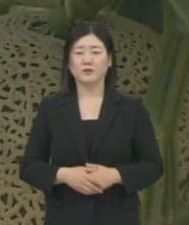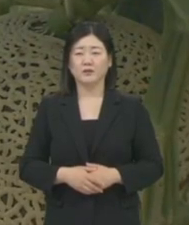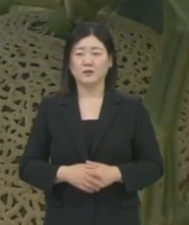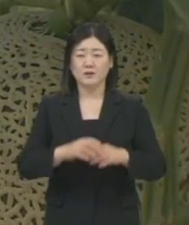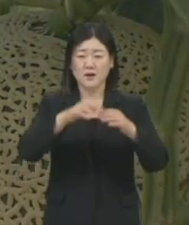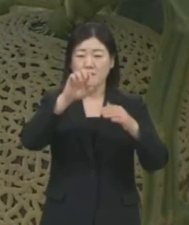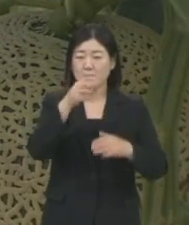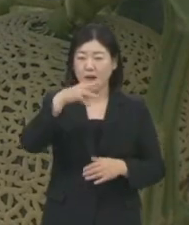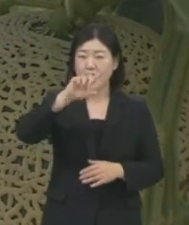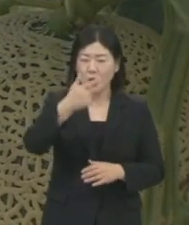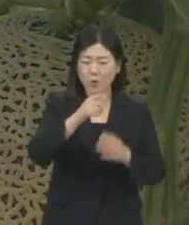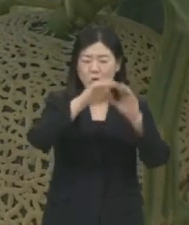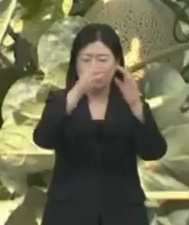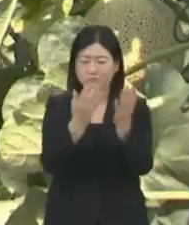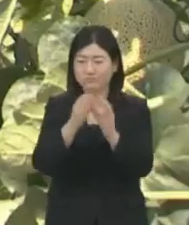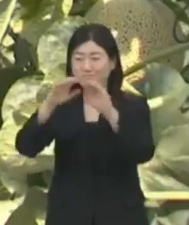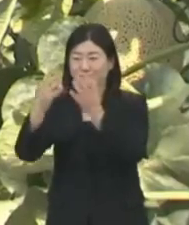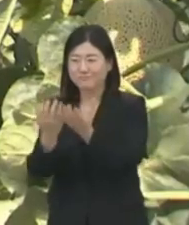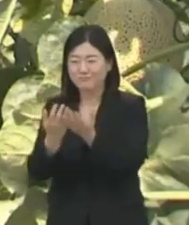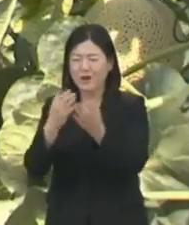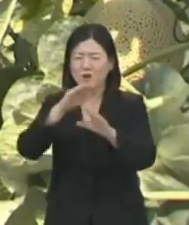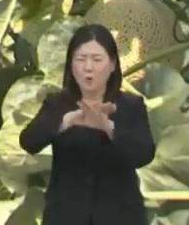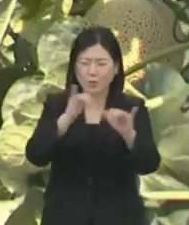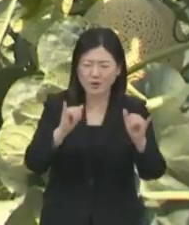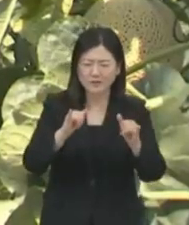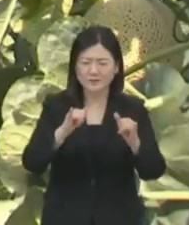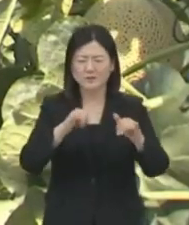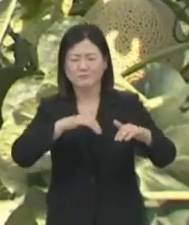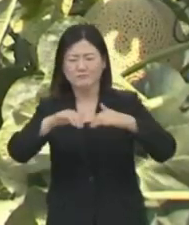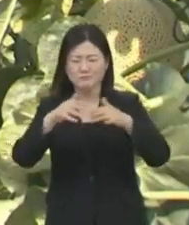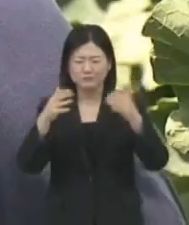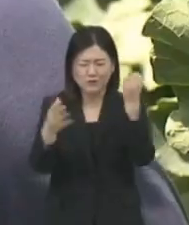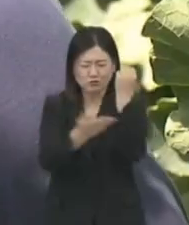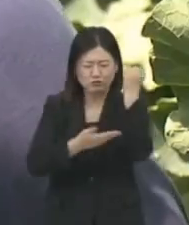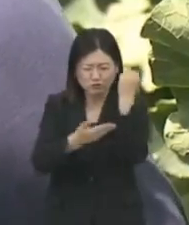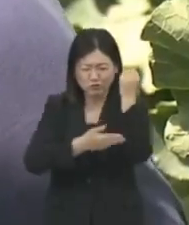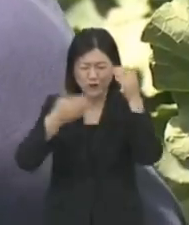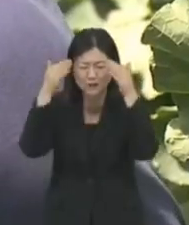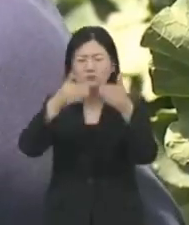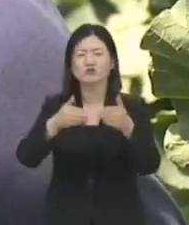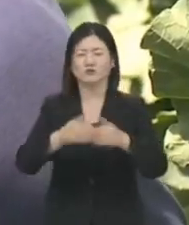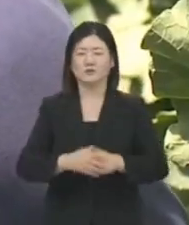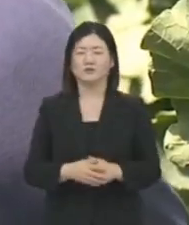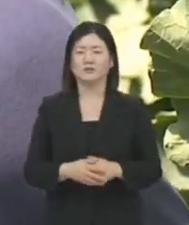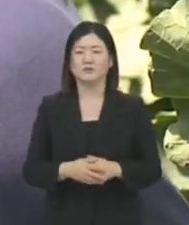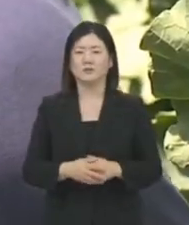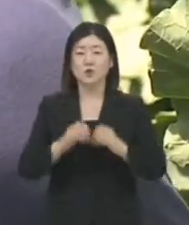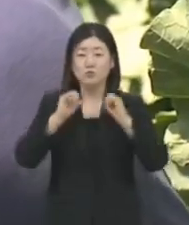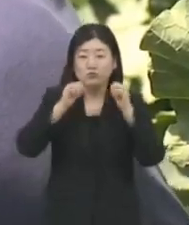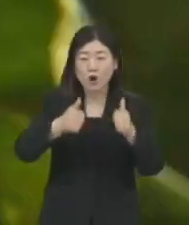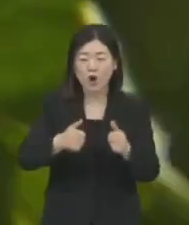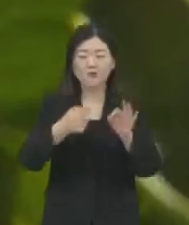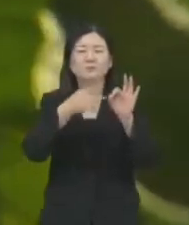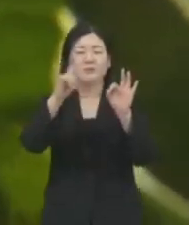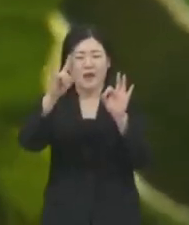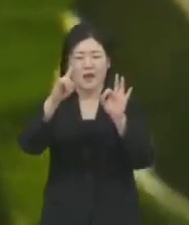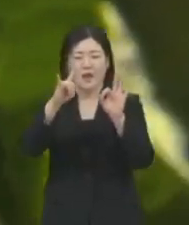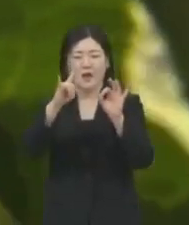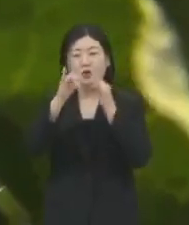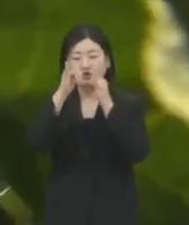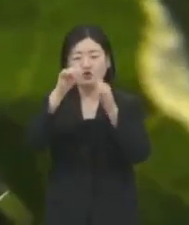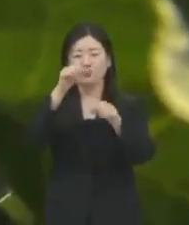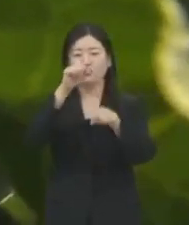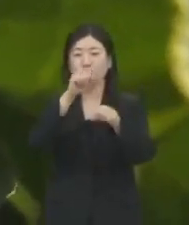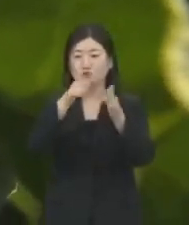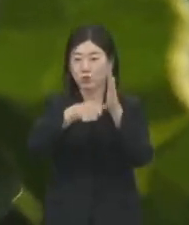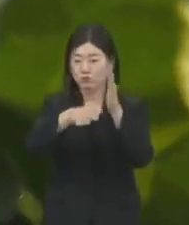덩굴마다 멜론이 탐스럽게 매달려 있고 농민이 고랑 사이를 오가며 수확에 여념이 없습니다. 부여의 10대 우수 농산물 중